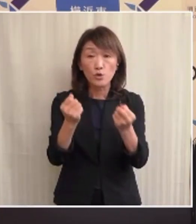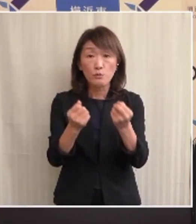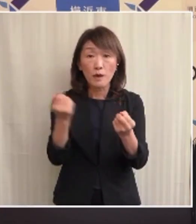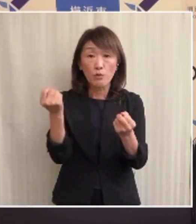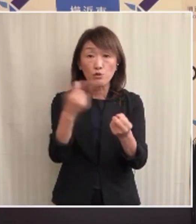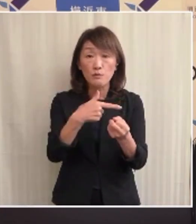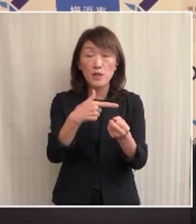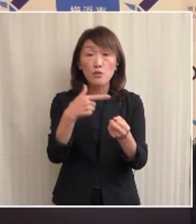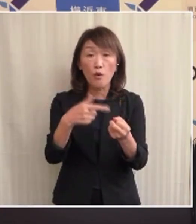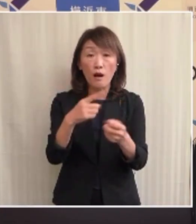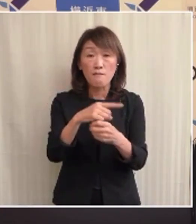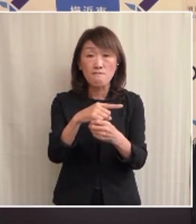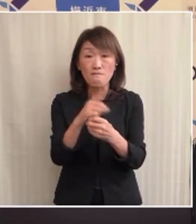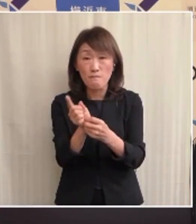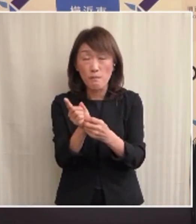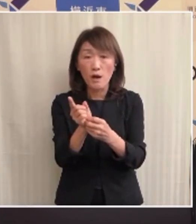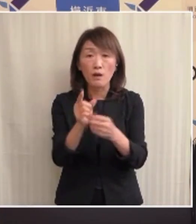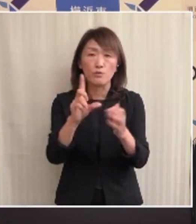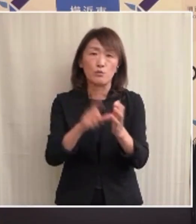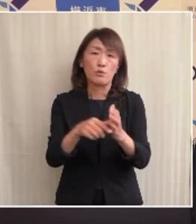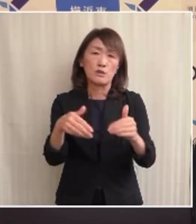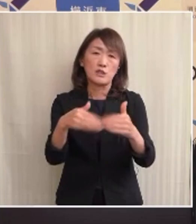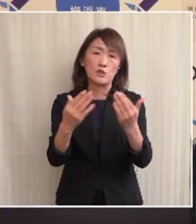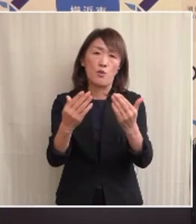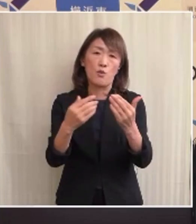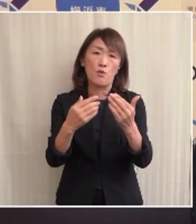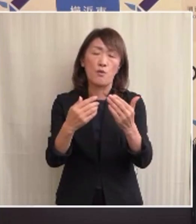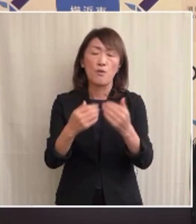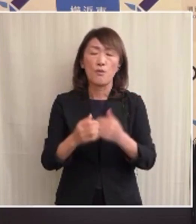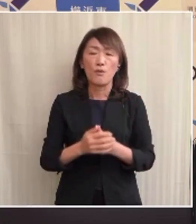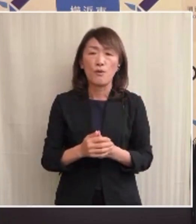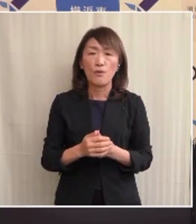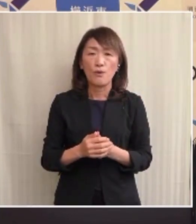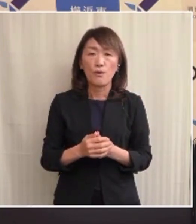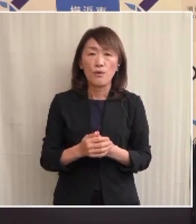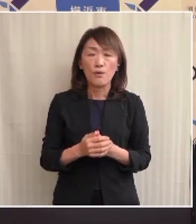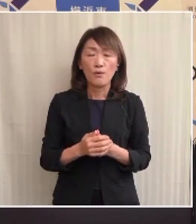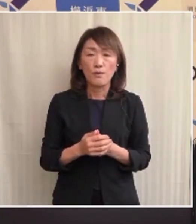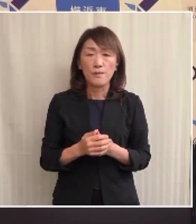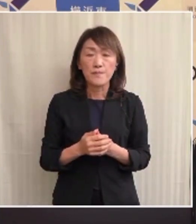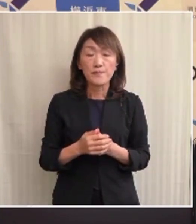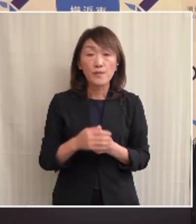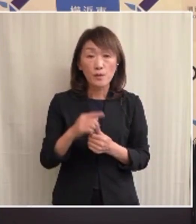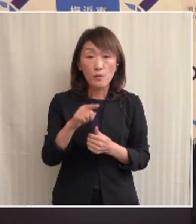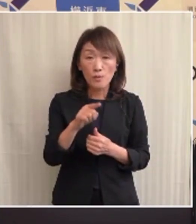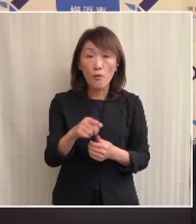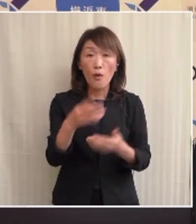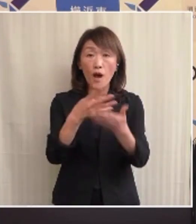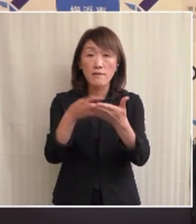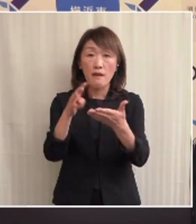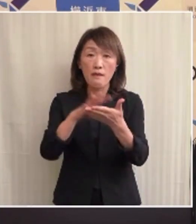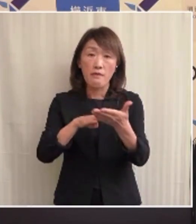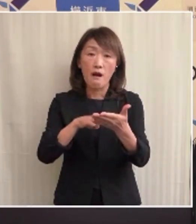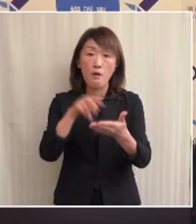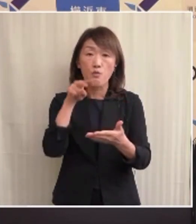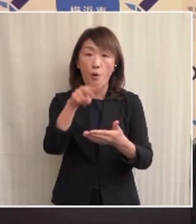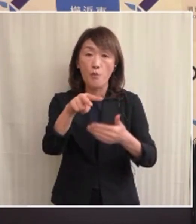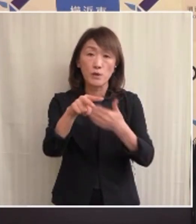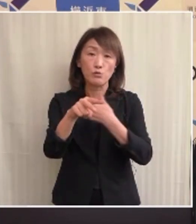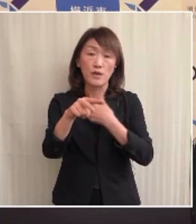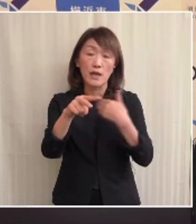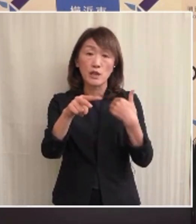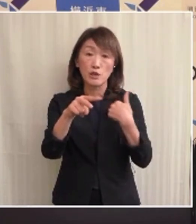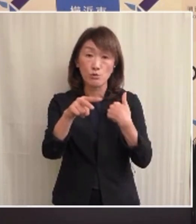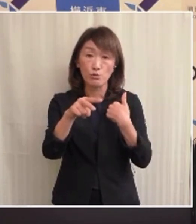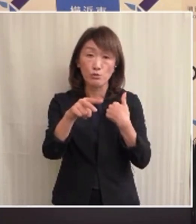が速く出ている、こういったことがデータの見える化によって、これ